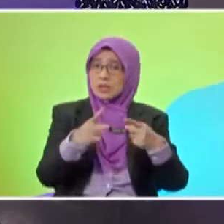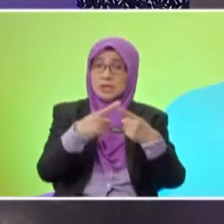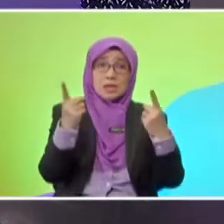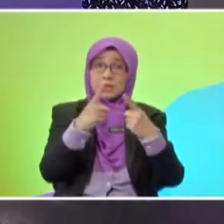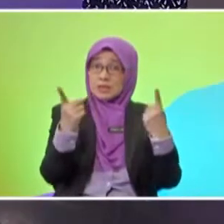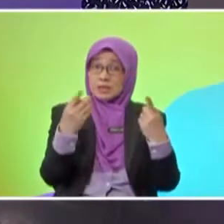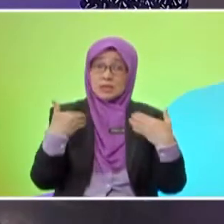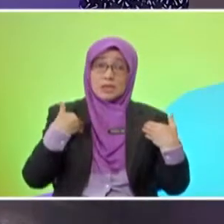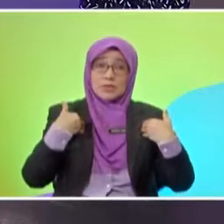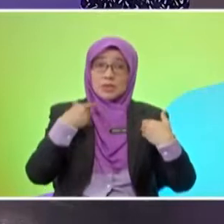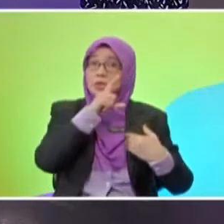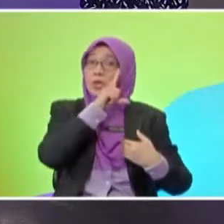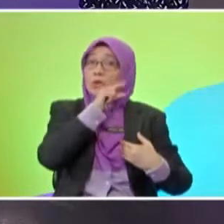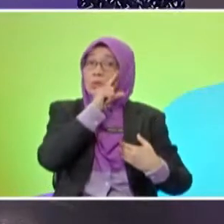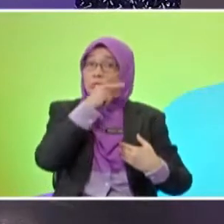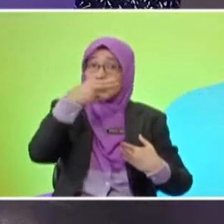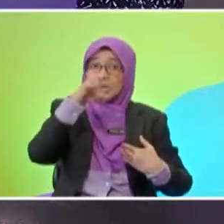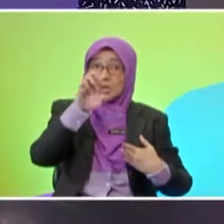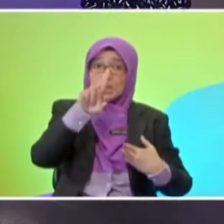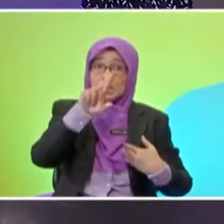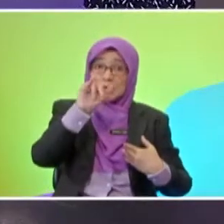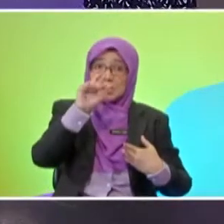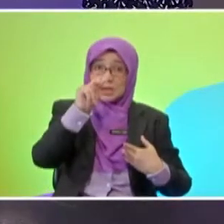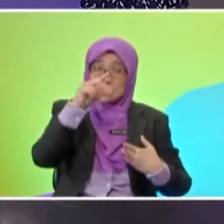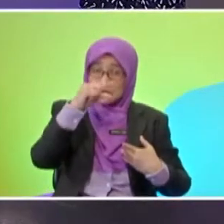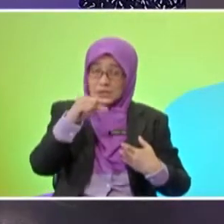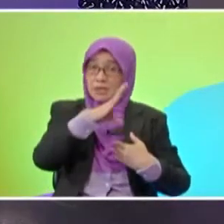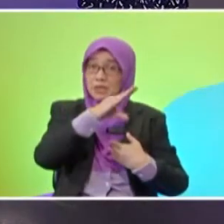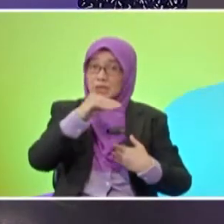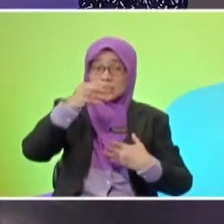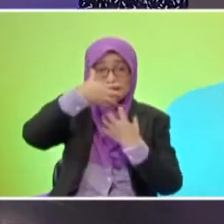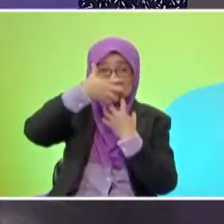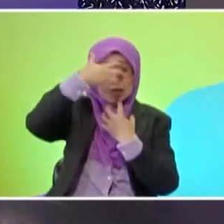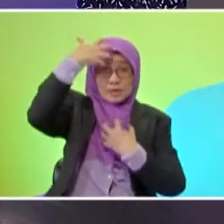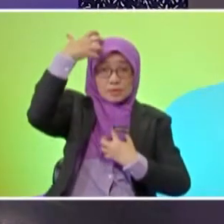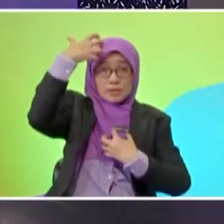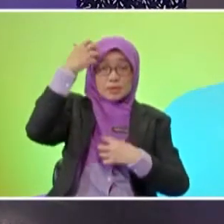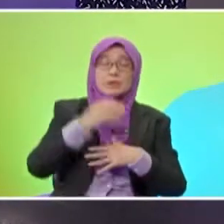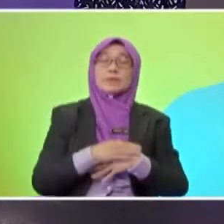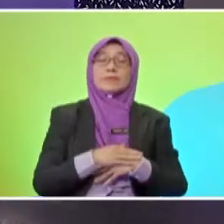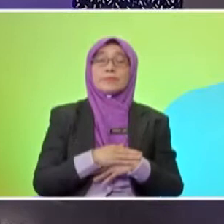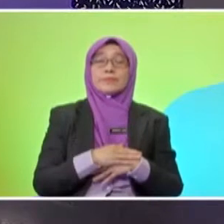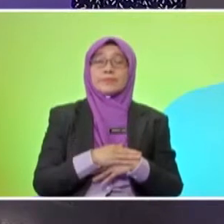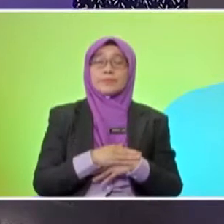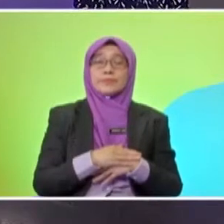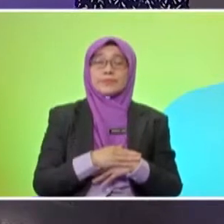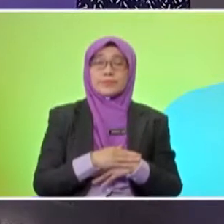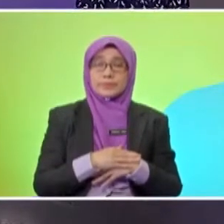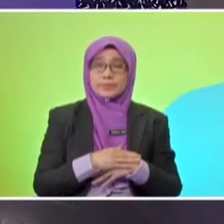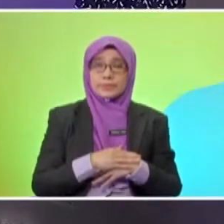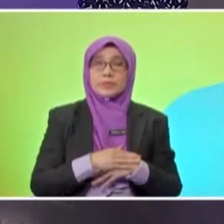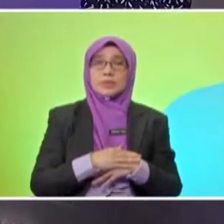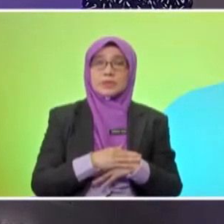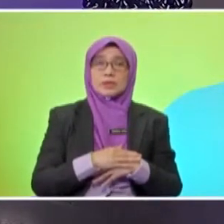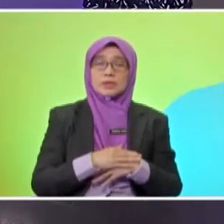burung kering dan singa kerupuk lompoa jadi sama iwin interspecies